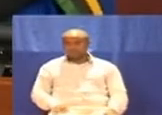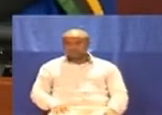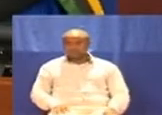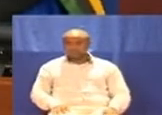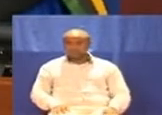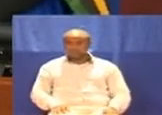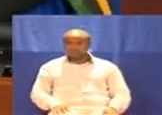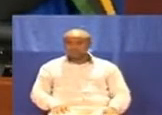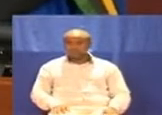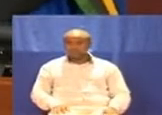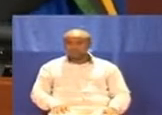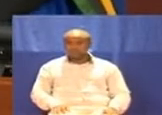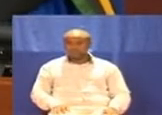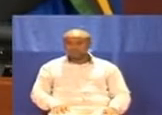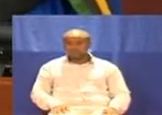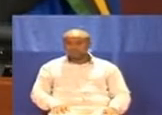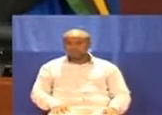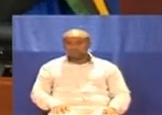Jumapili saa 8,